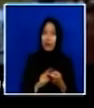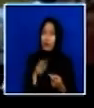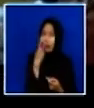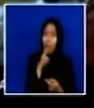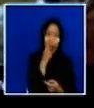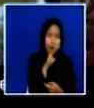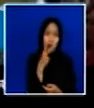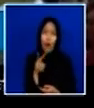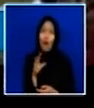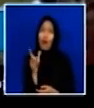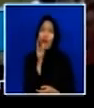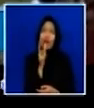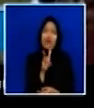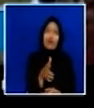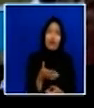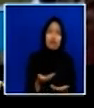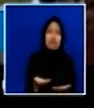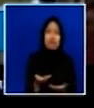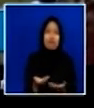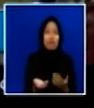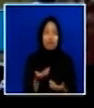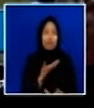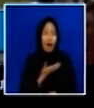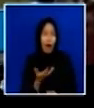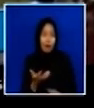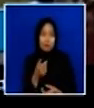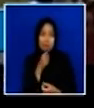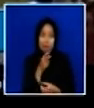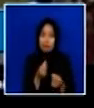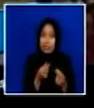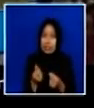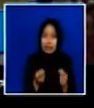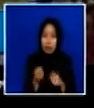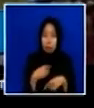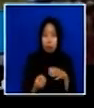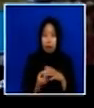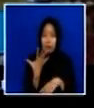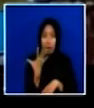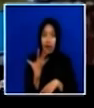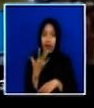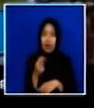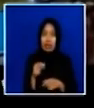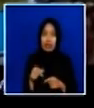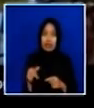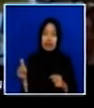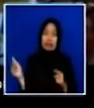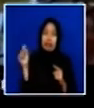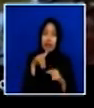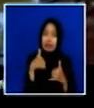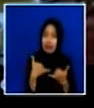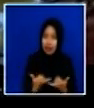order pada beli kita akan terus akhirnya dari mulut ke mulut itu berkembang sampai kemudian seperti sekarang ini